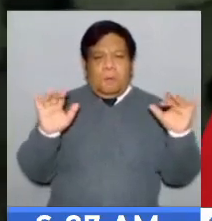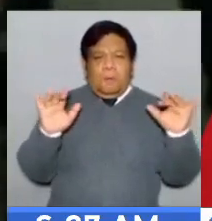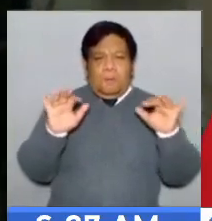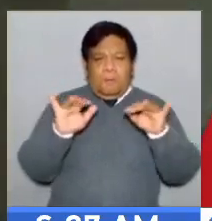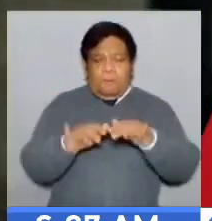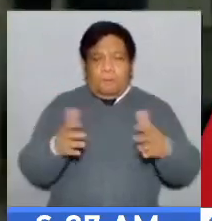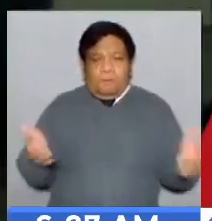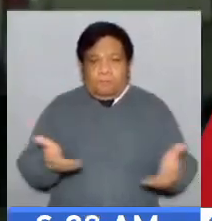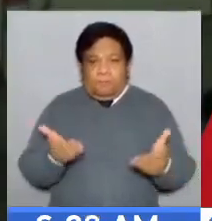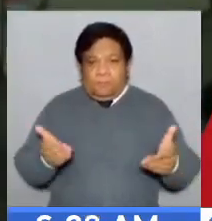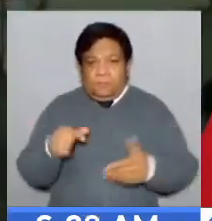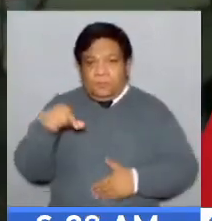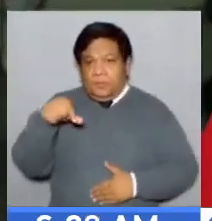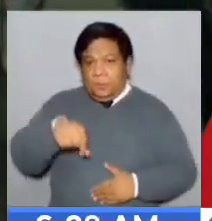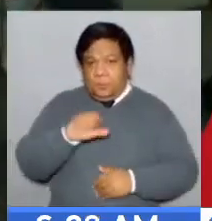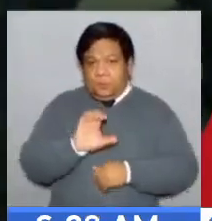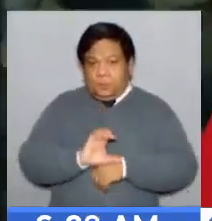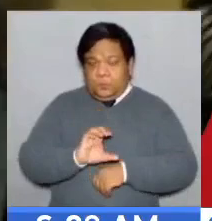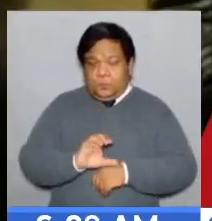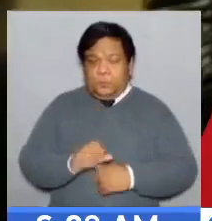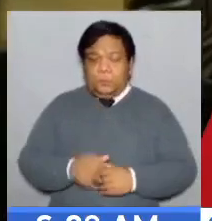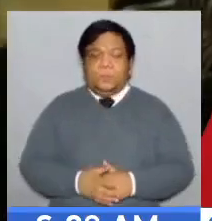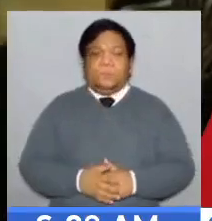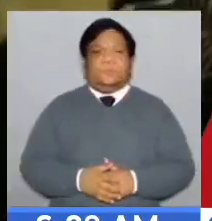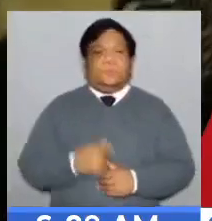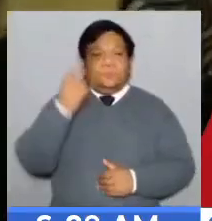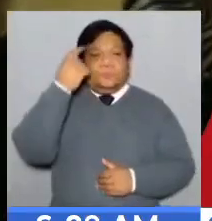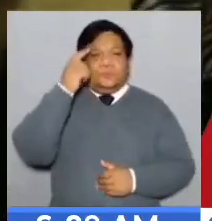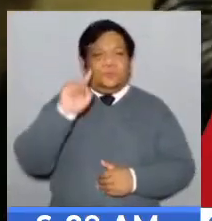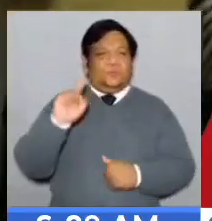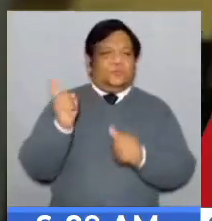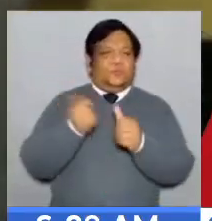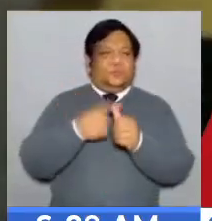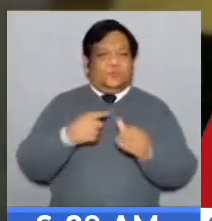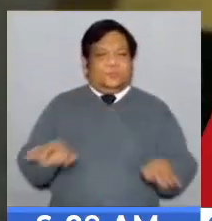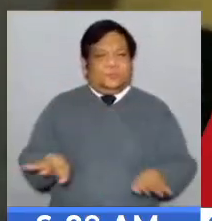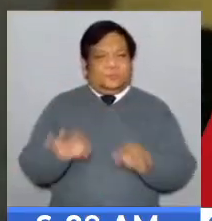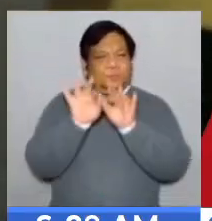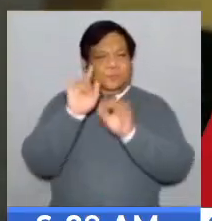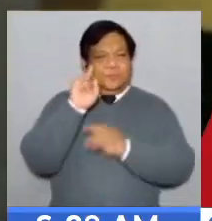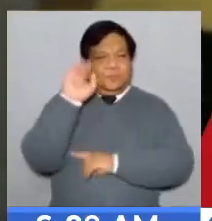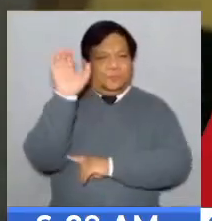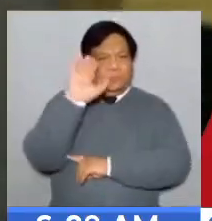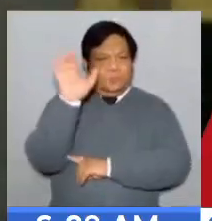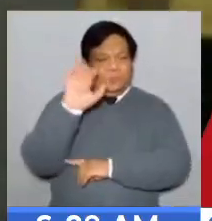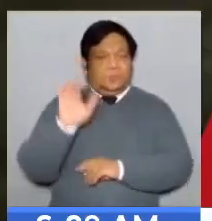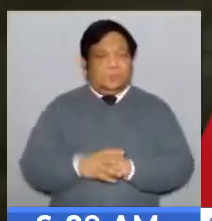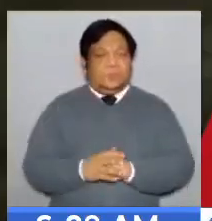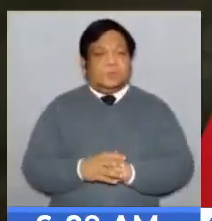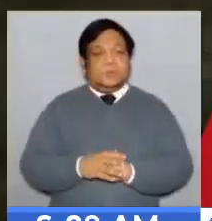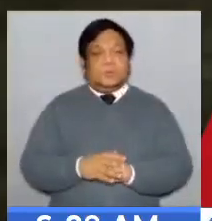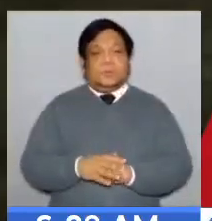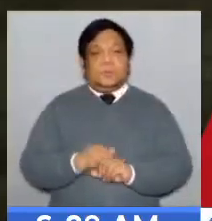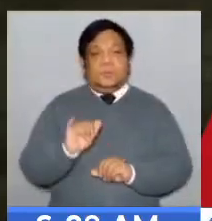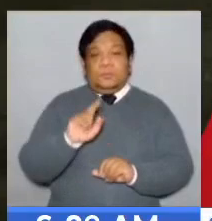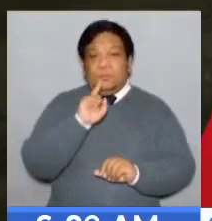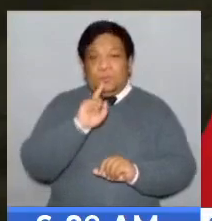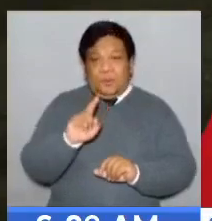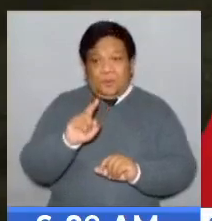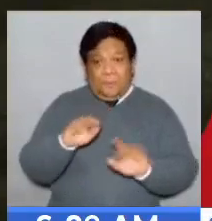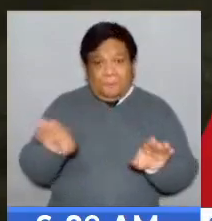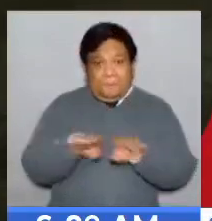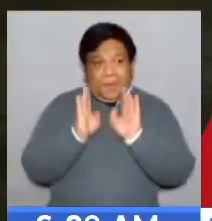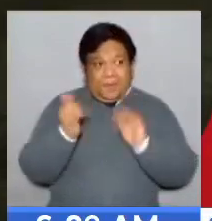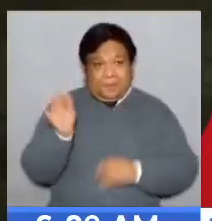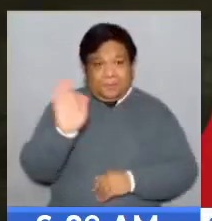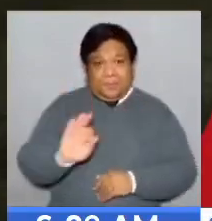Church para dumalo po doon sa unang Simbang Gabi. At of course, yung mga namamanata ho dito sa Quiapo tuwing araw ho ng Biyernes ay nagkasabay-sabay na.